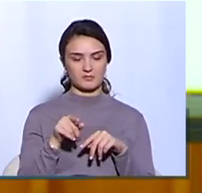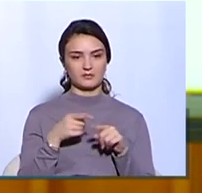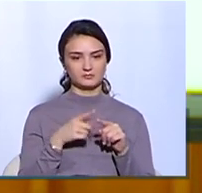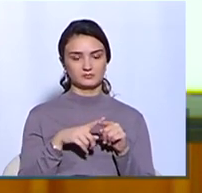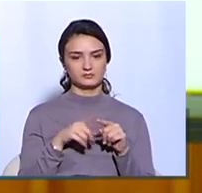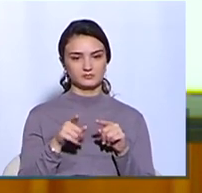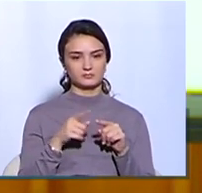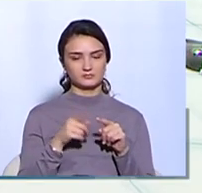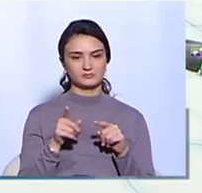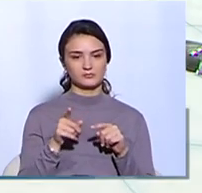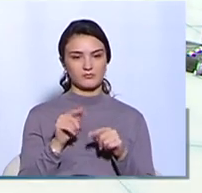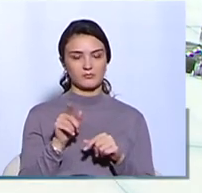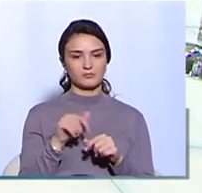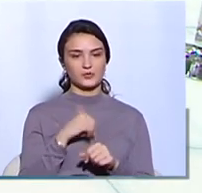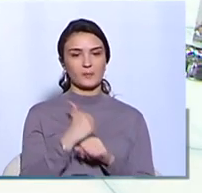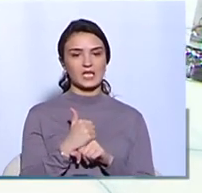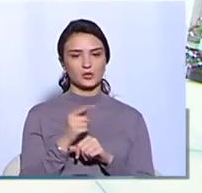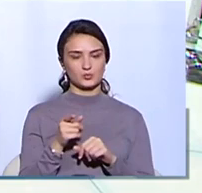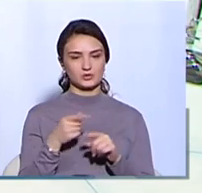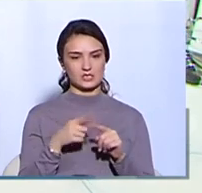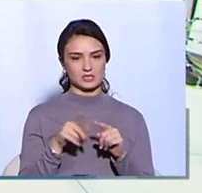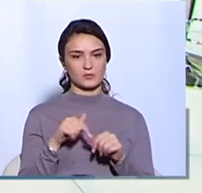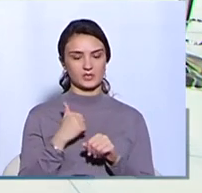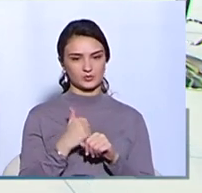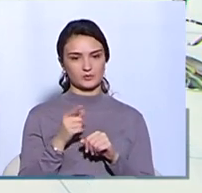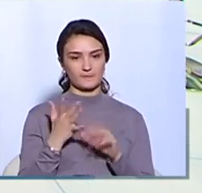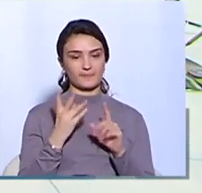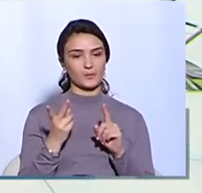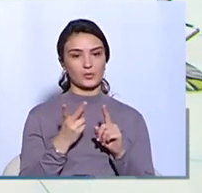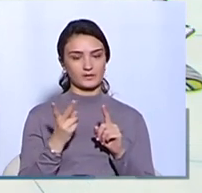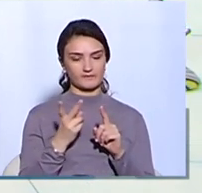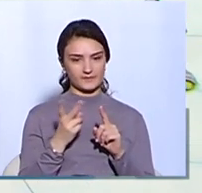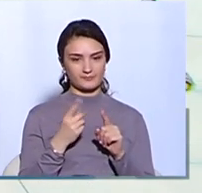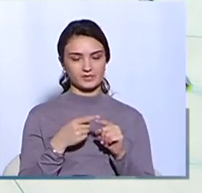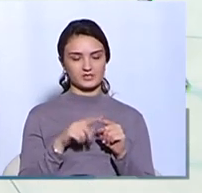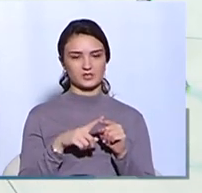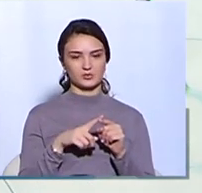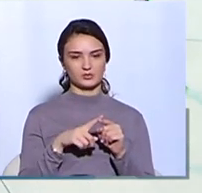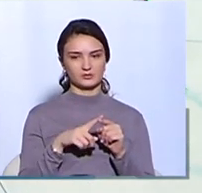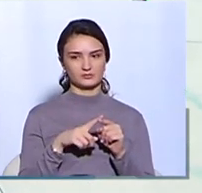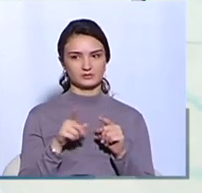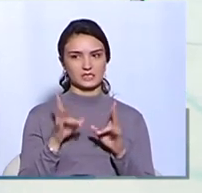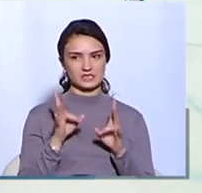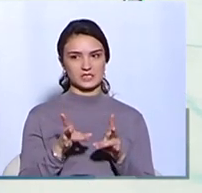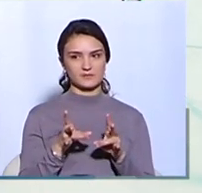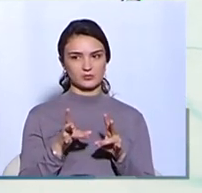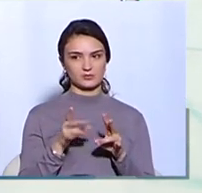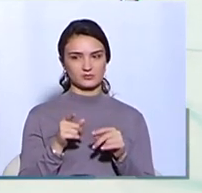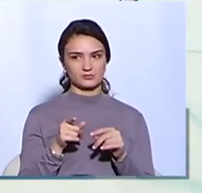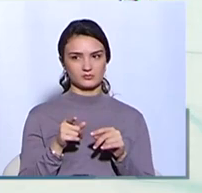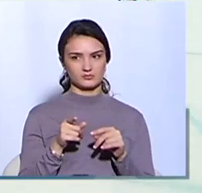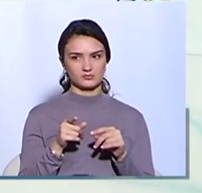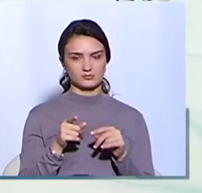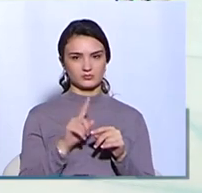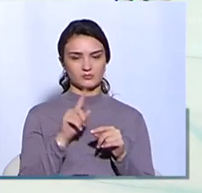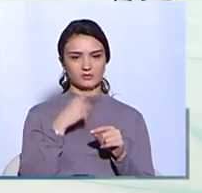გამომჩნდა, ეს არის დომინანტურს ეძახი, ანუ დომინირებს ეს. თუ ორივე გენის ამ ასლი დაზიანებულია, ესე